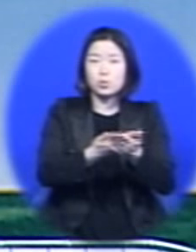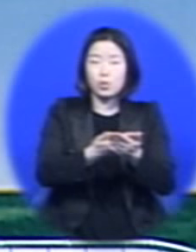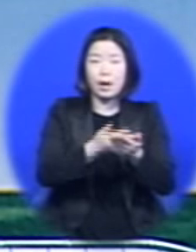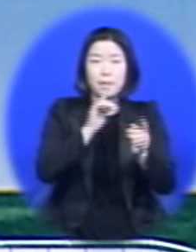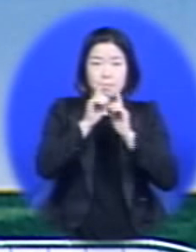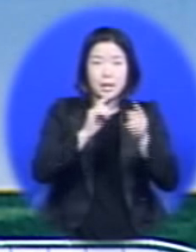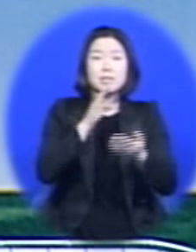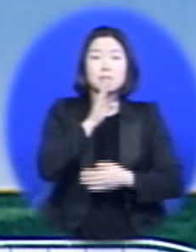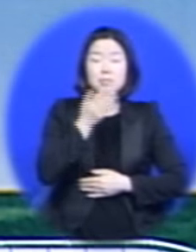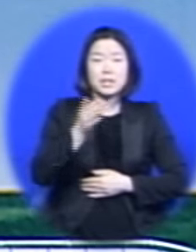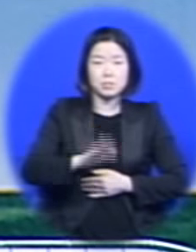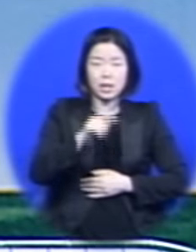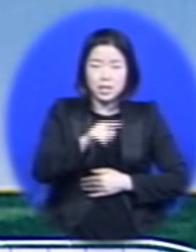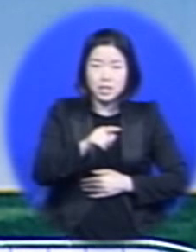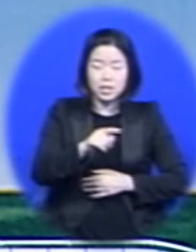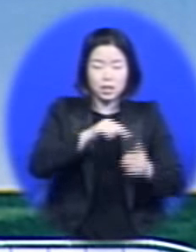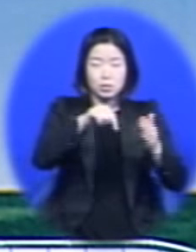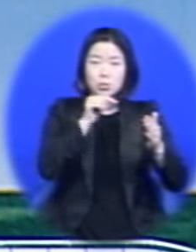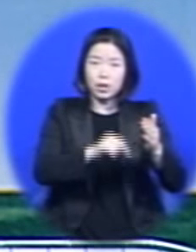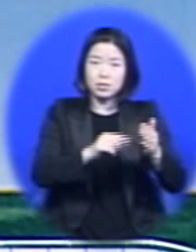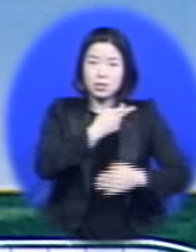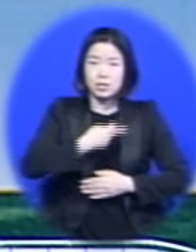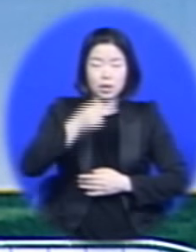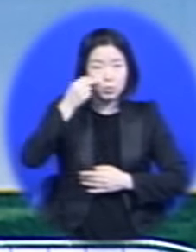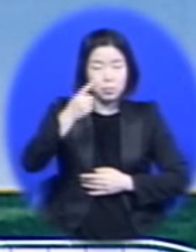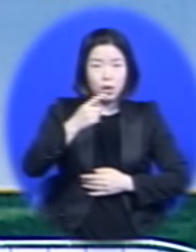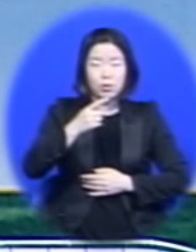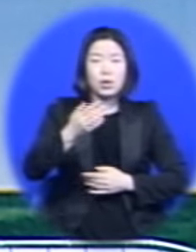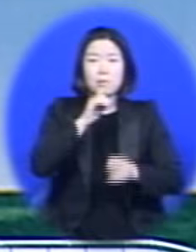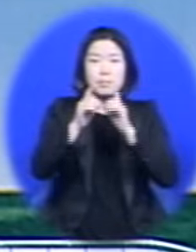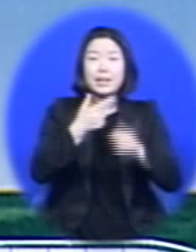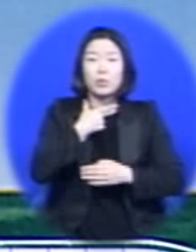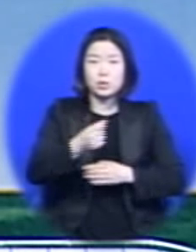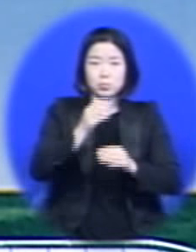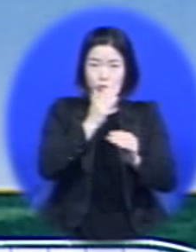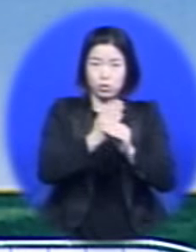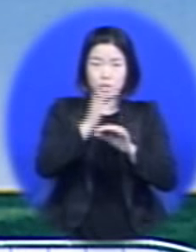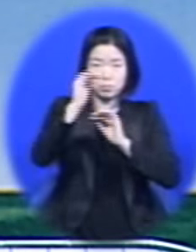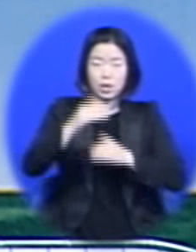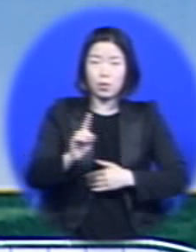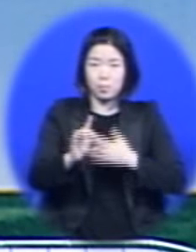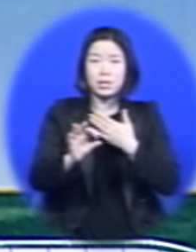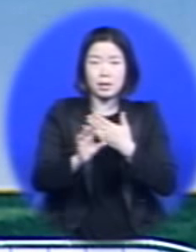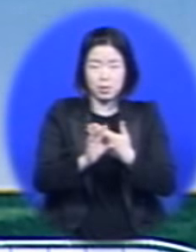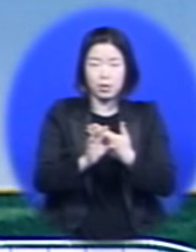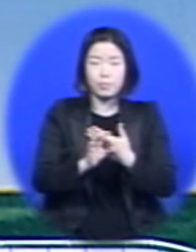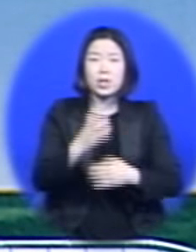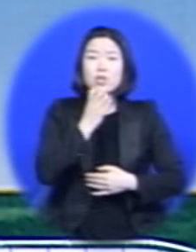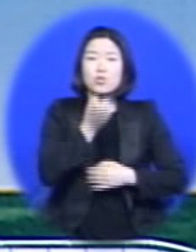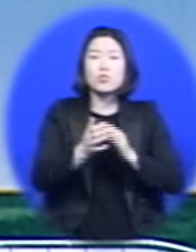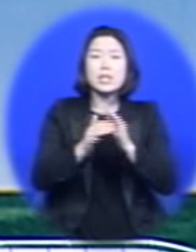이 본문에서 사도 바울이 말씀하신 것은 그런 내용이 아닙니다. 사도 바울이 말씀하려고 하는 핵심은